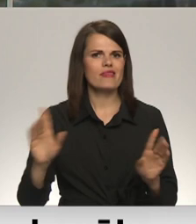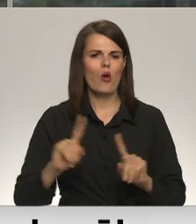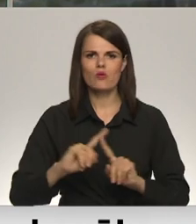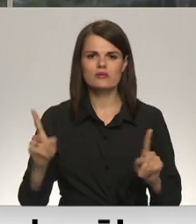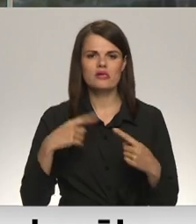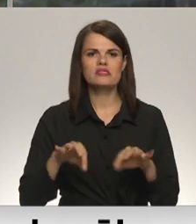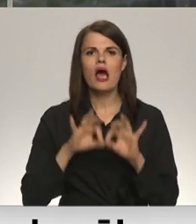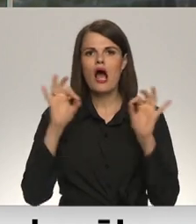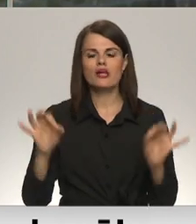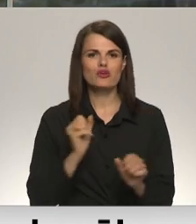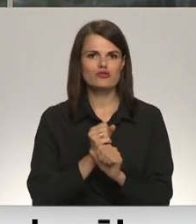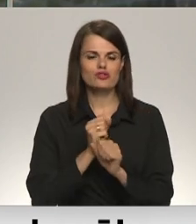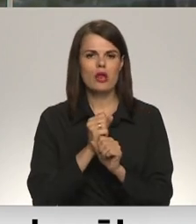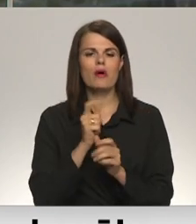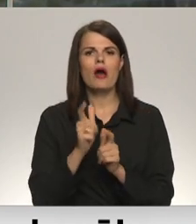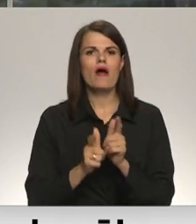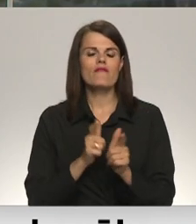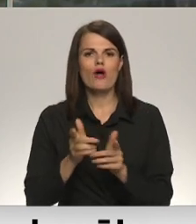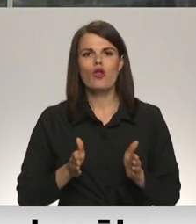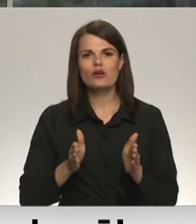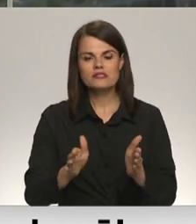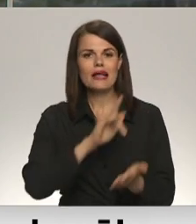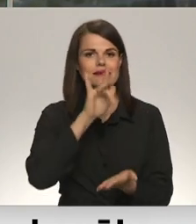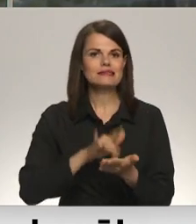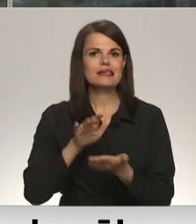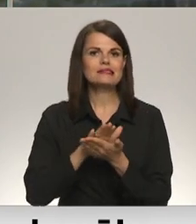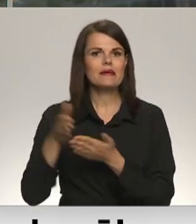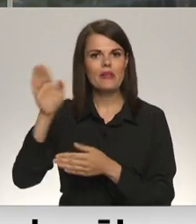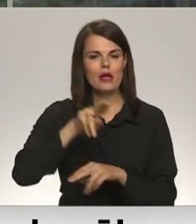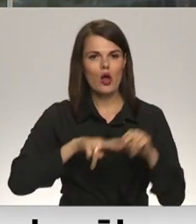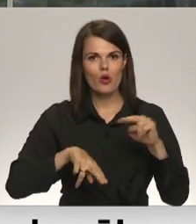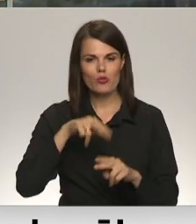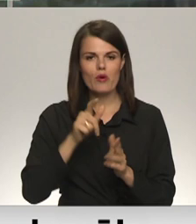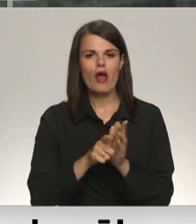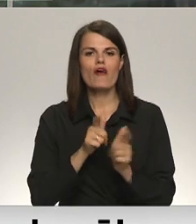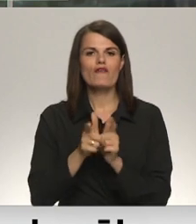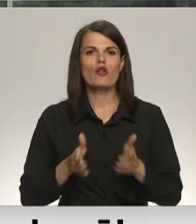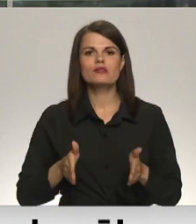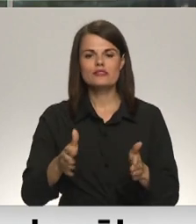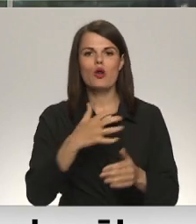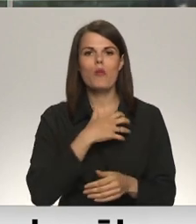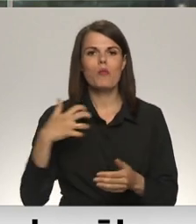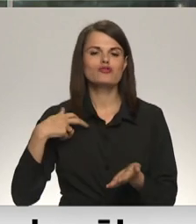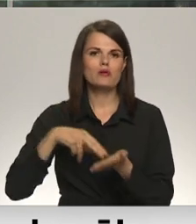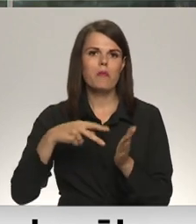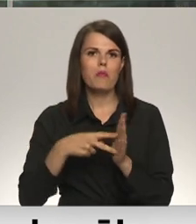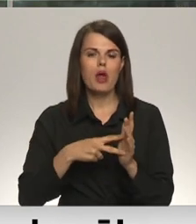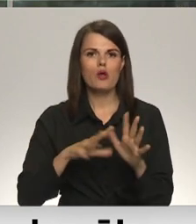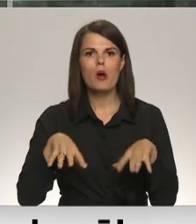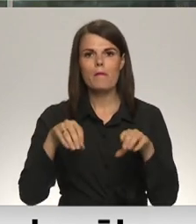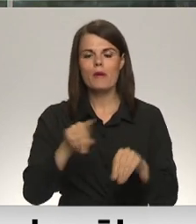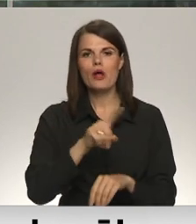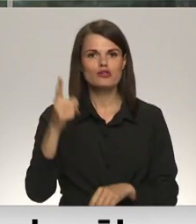atsākušies darbi veloceļa centra Siepniekkalns izbūvē. Veloceliņu pašvaldība solīja pabeigt jau līdz pagājušā gada beigām, taču